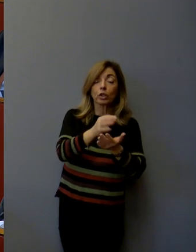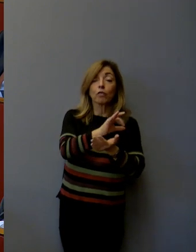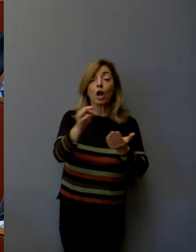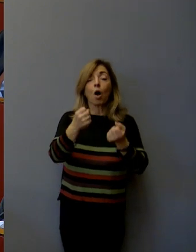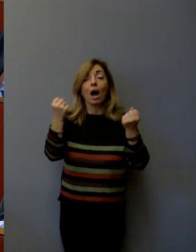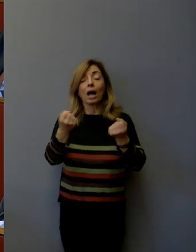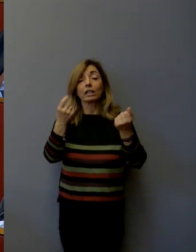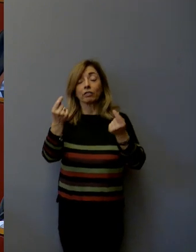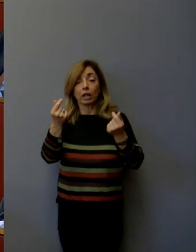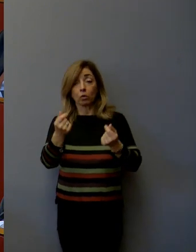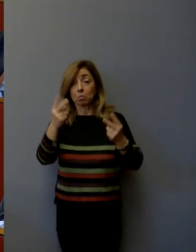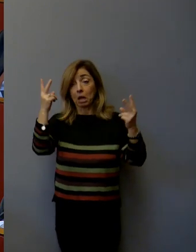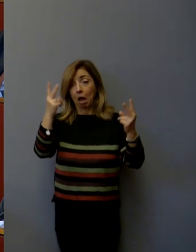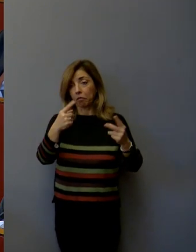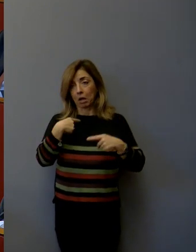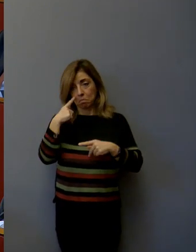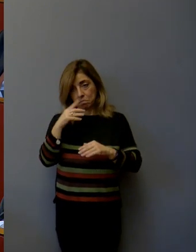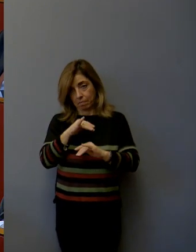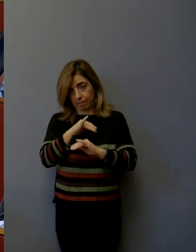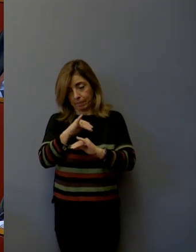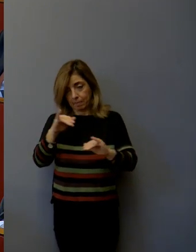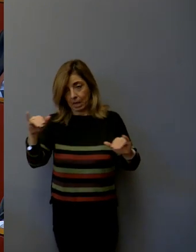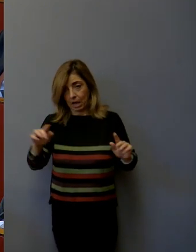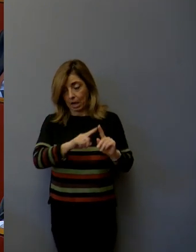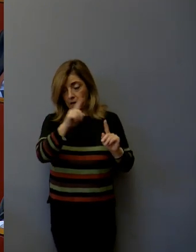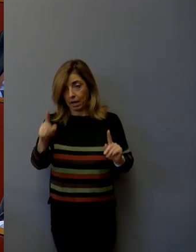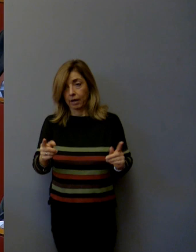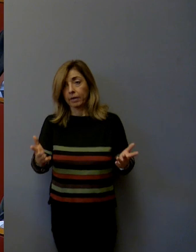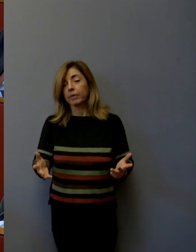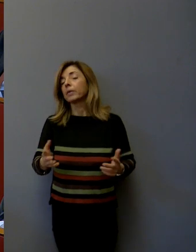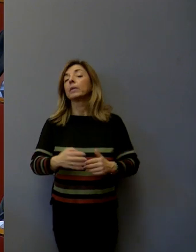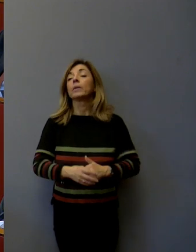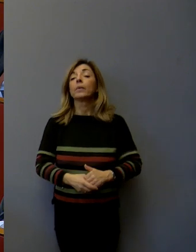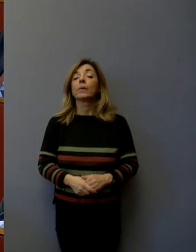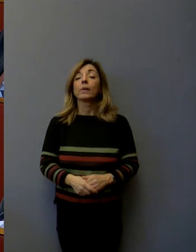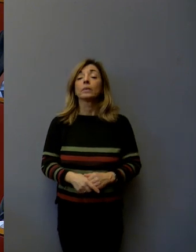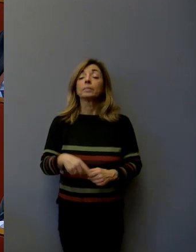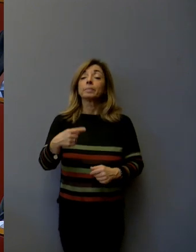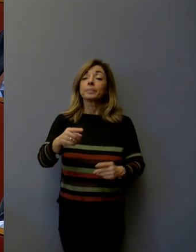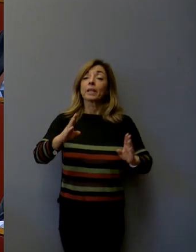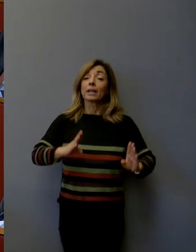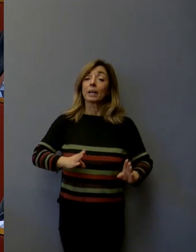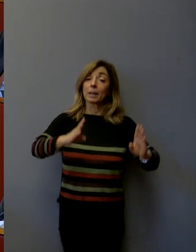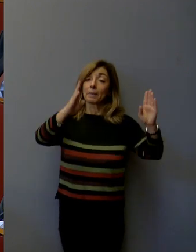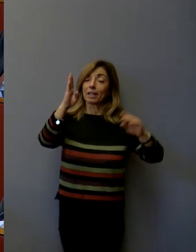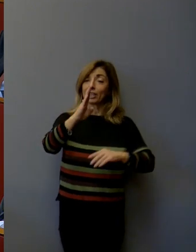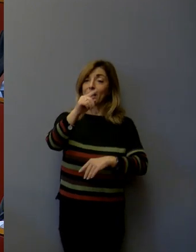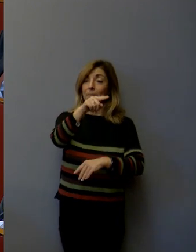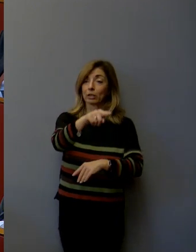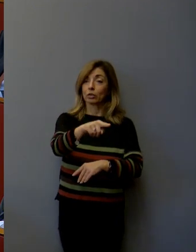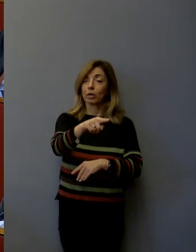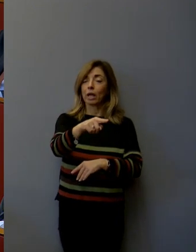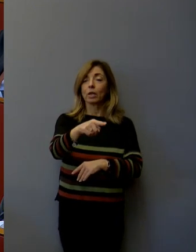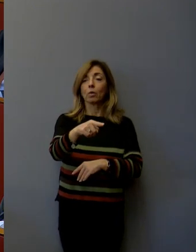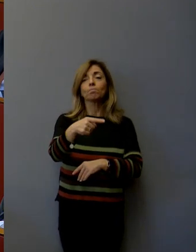pietoso perché non ne ho mai visto menzione Allora la palazzina bertorello tra l'altro è situata